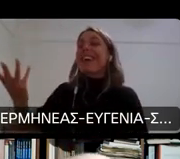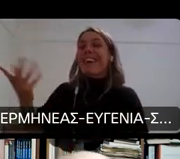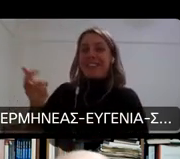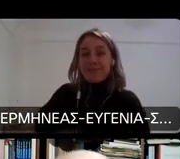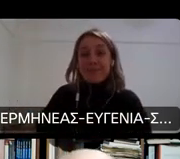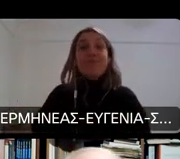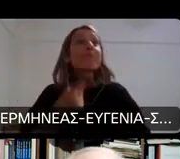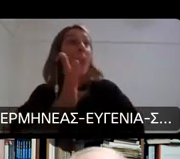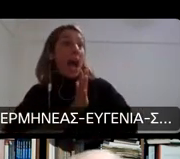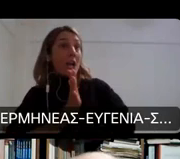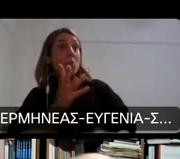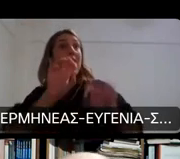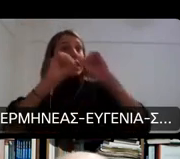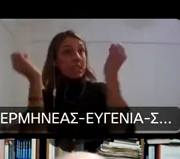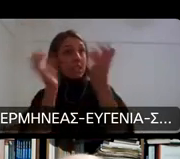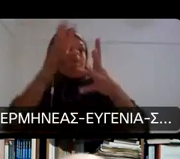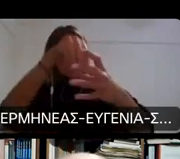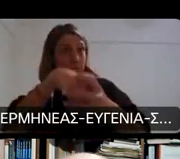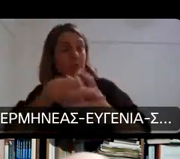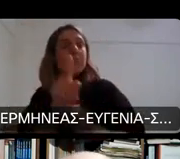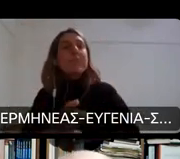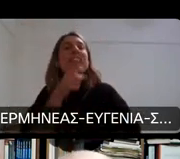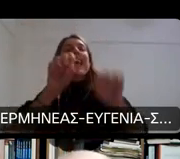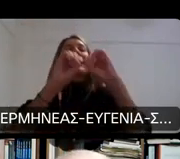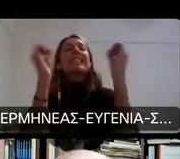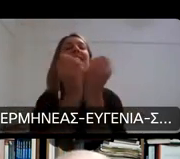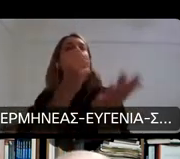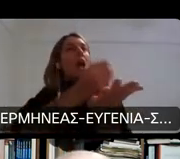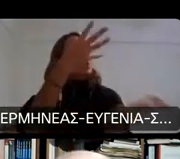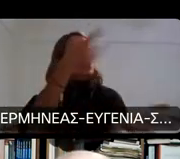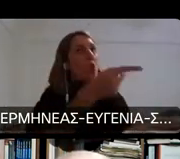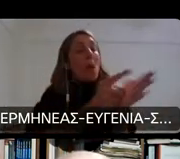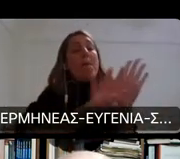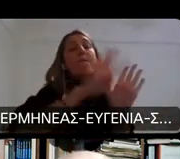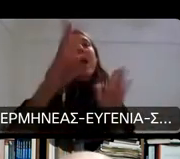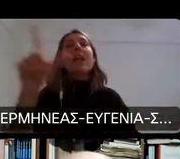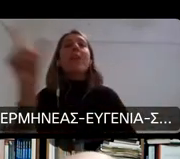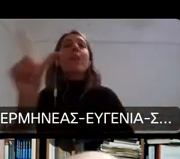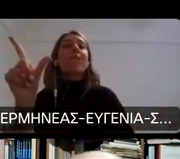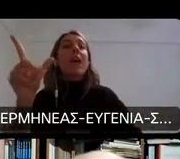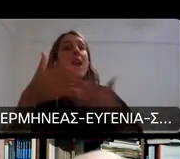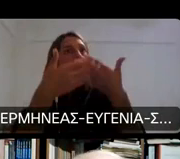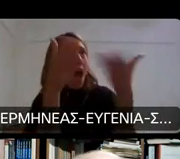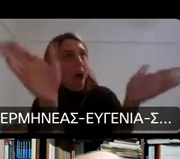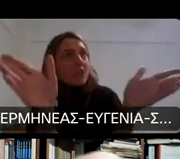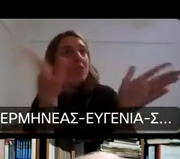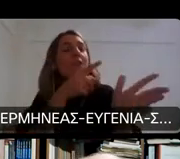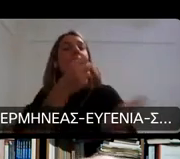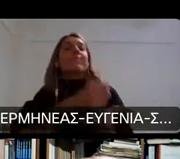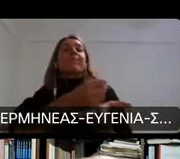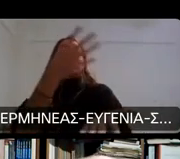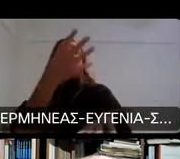μέρος στο συνέδριο είναι να αξιολογήσουν το συνέδριο και θα είναι ανοιχτό μέχρι τη Δευτέρα, έτσι. Το φύλλο αξιολόγησης,